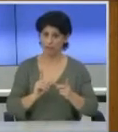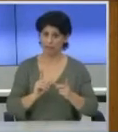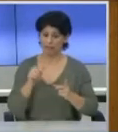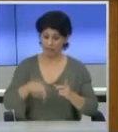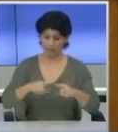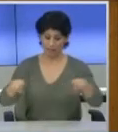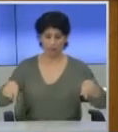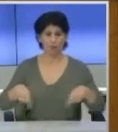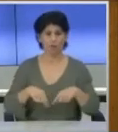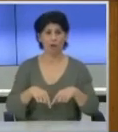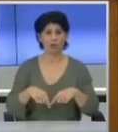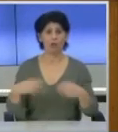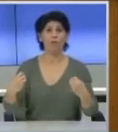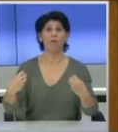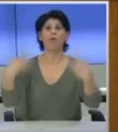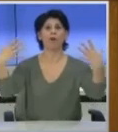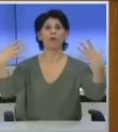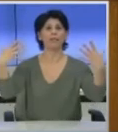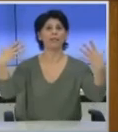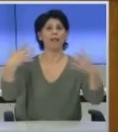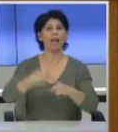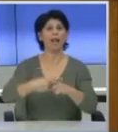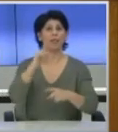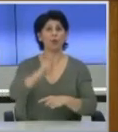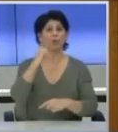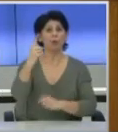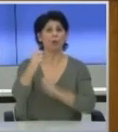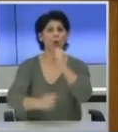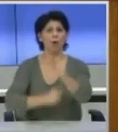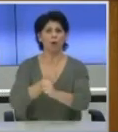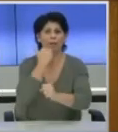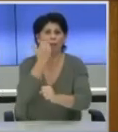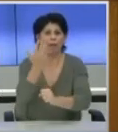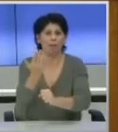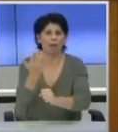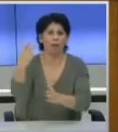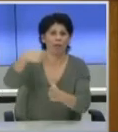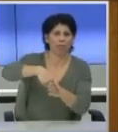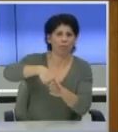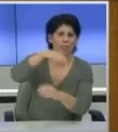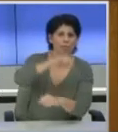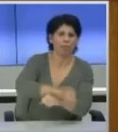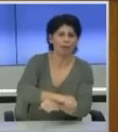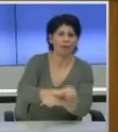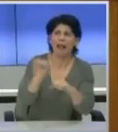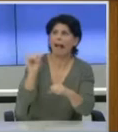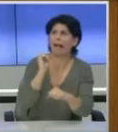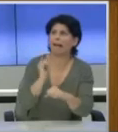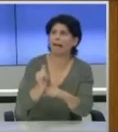Ας συμφωνήσουμε σε αυτή την αίθουσα ότι η φωτεινή Ελλάδα του 21ου αιώνα δεν μπορεί να φυλακίζεται σε μια γκρίζα